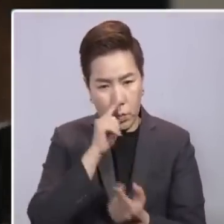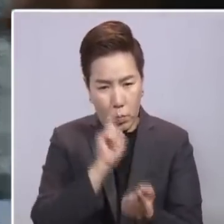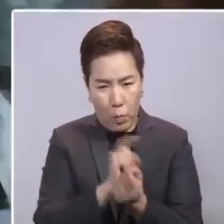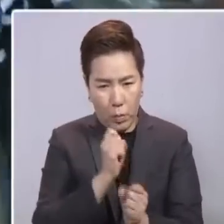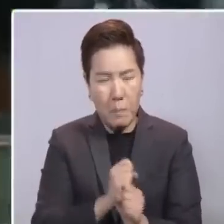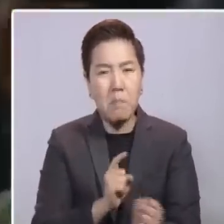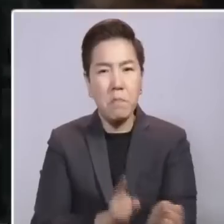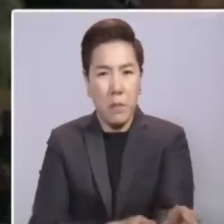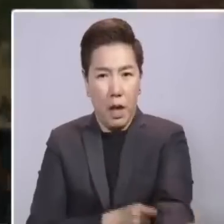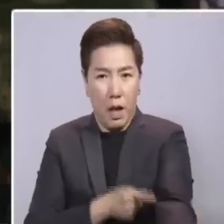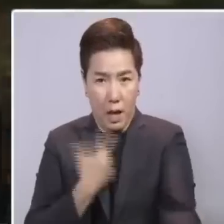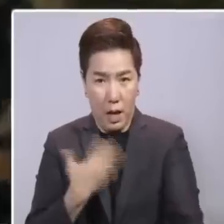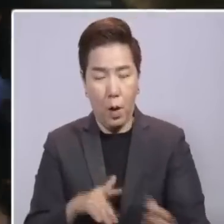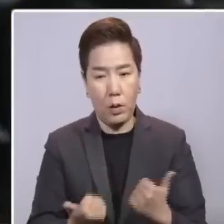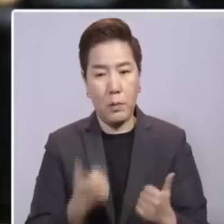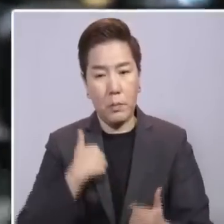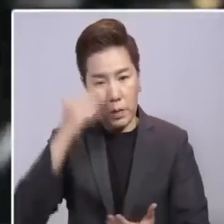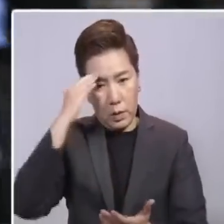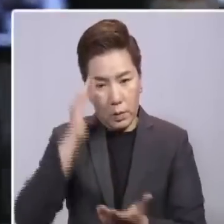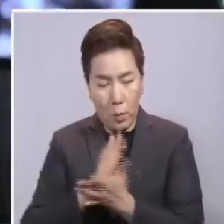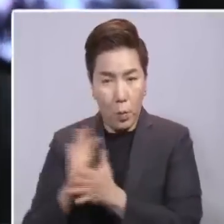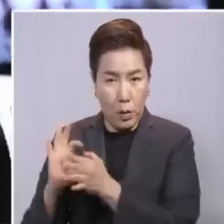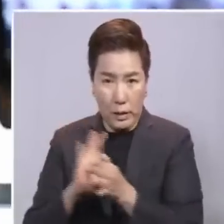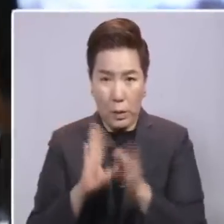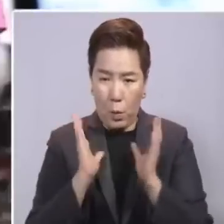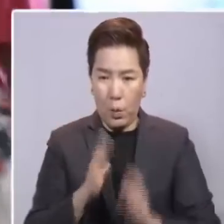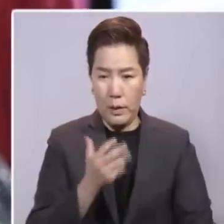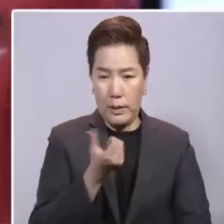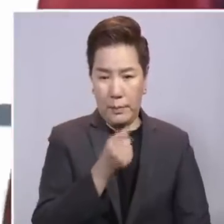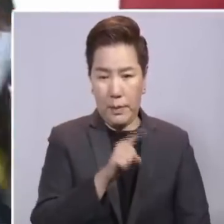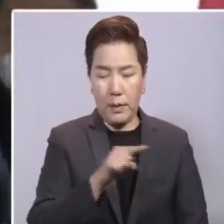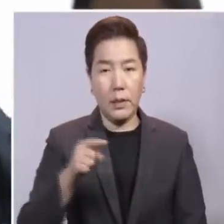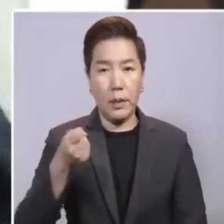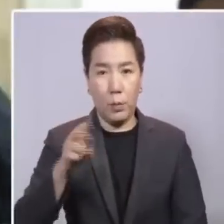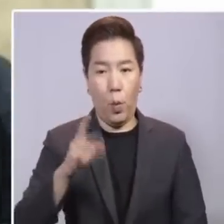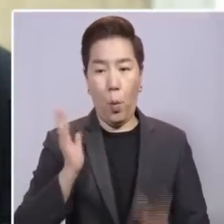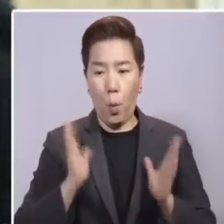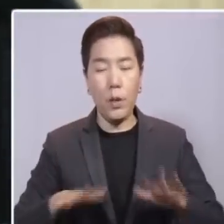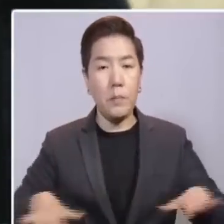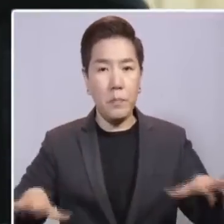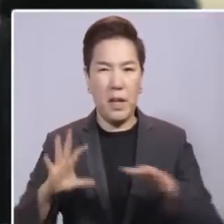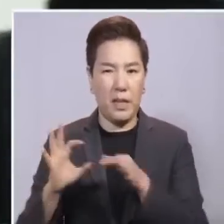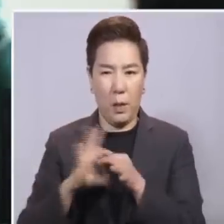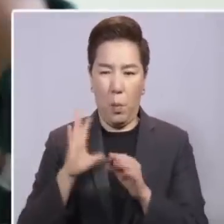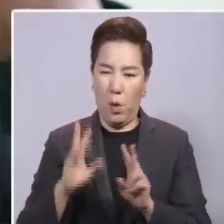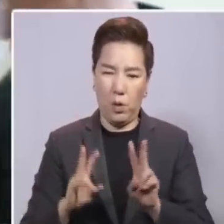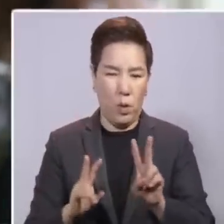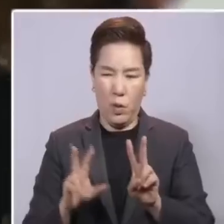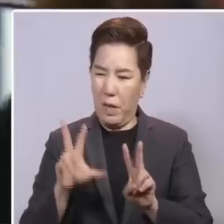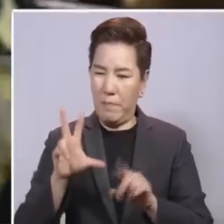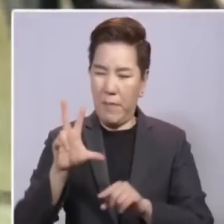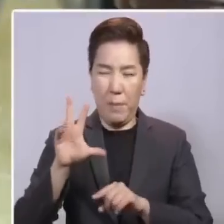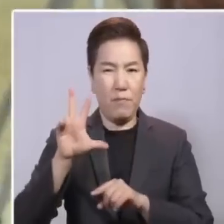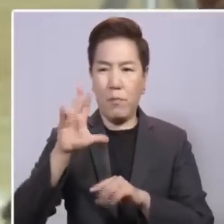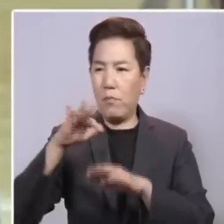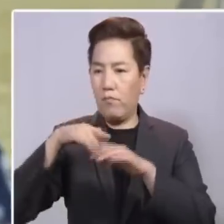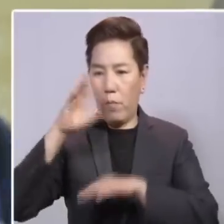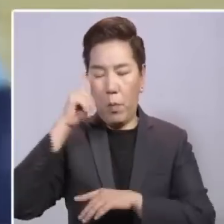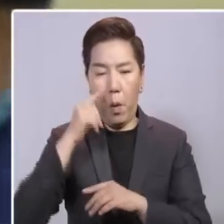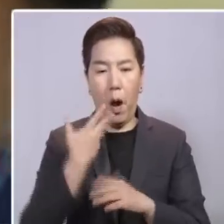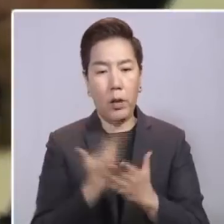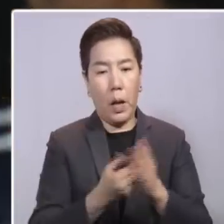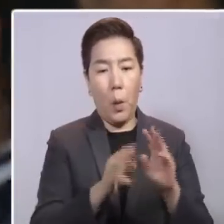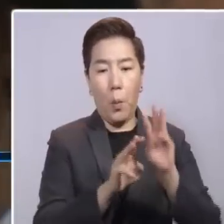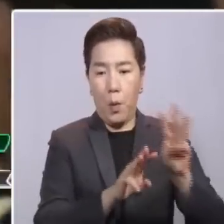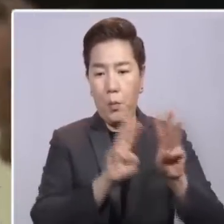านานพอสมควรมีตำรวจที่เกี่ยวข้อง 11-12 นายมีพลเรือนเนี่ยนะครับมากกว่า3คนที่ไปรีดไถเงินเว็บพนัน